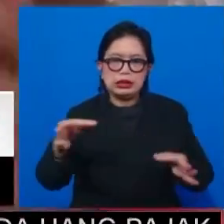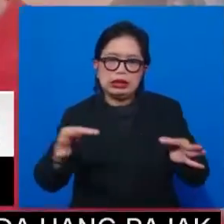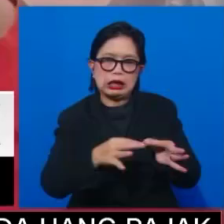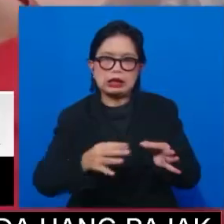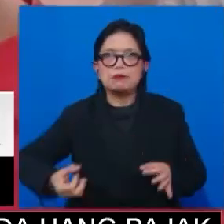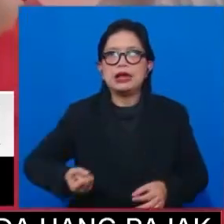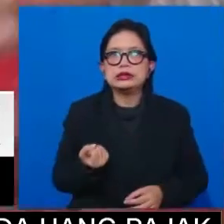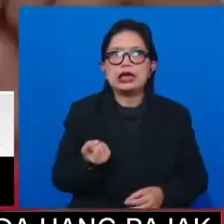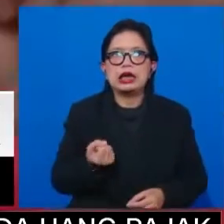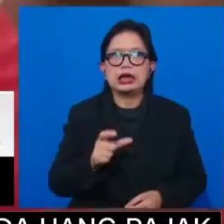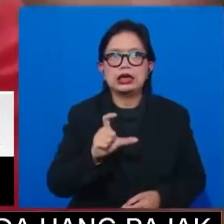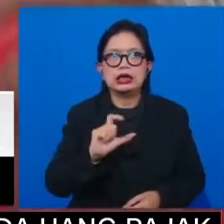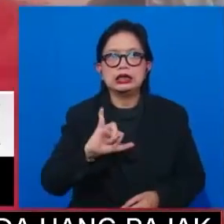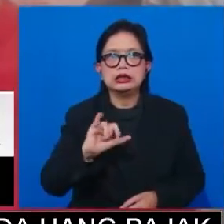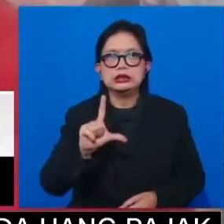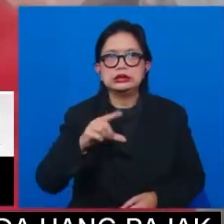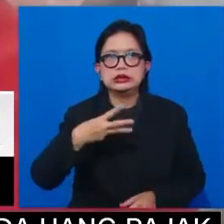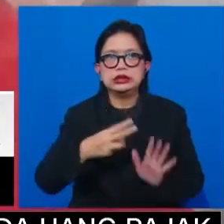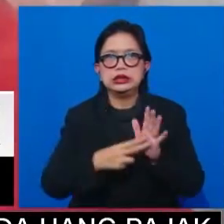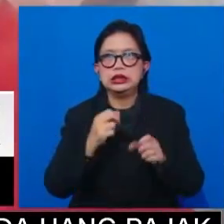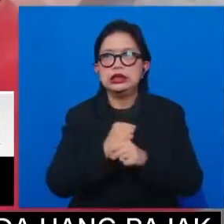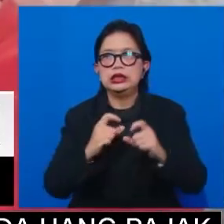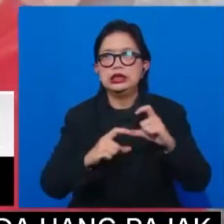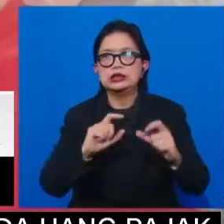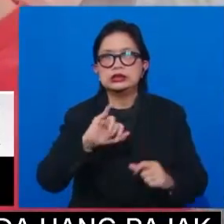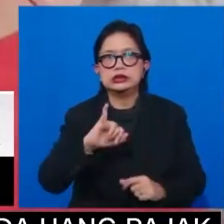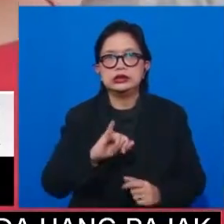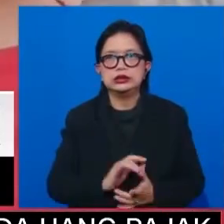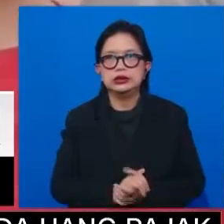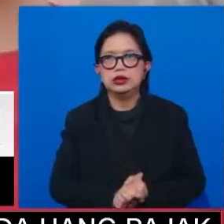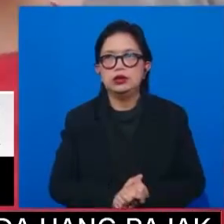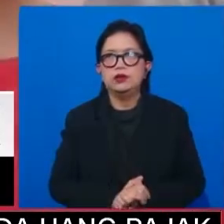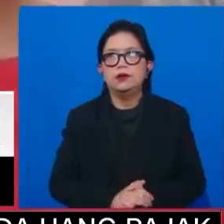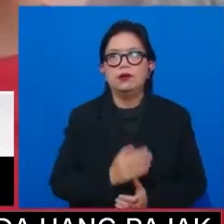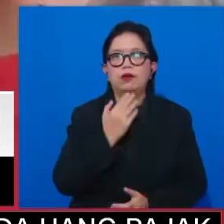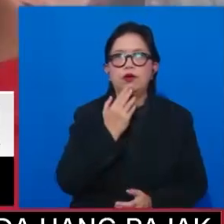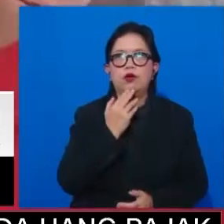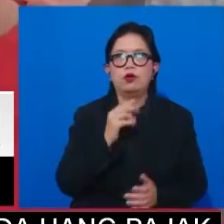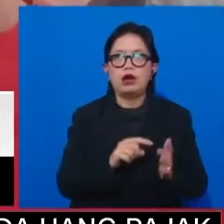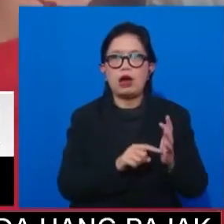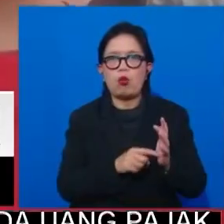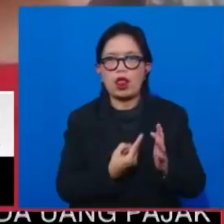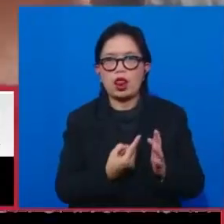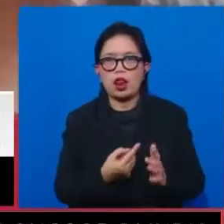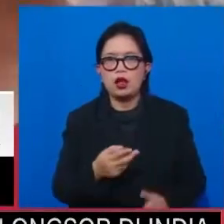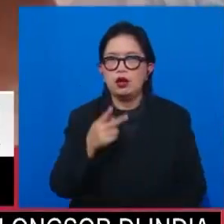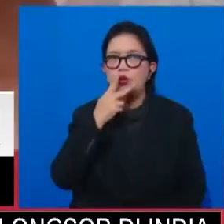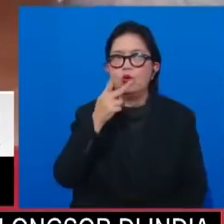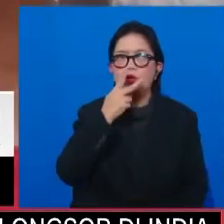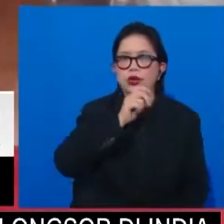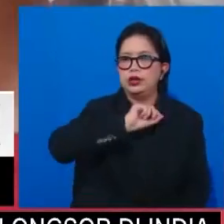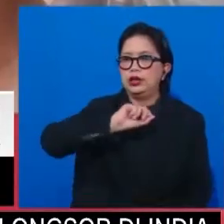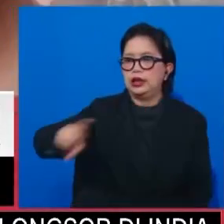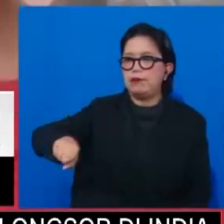Ini potong ruku, apa? Rokok, potong ruku. Oh, ada puntung rokok. Kemudian dilempar masuk ke ini, ke dalam. Iya, awalnya di sini